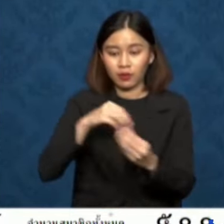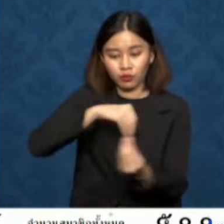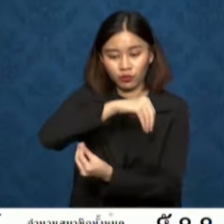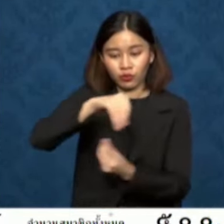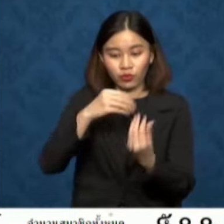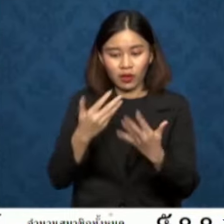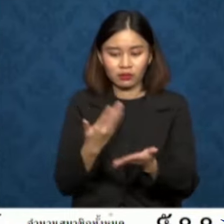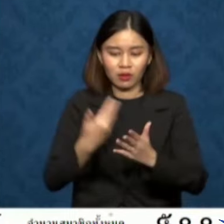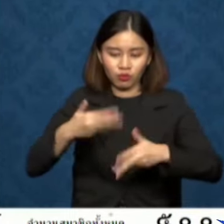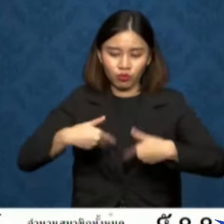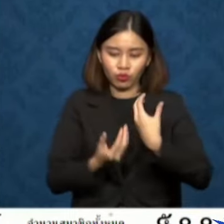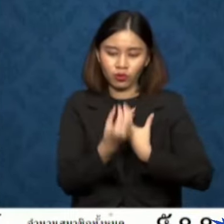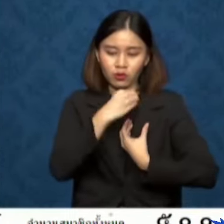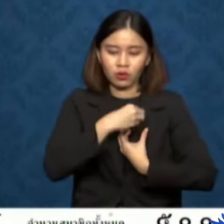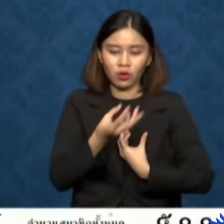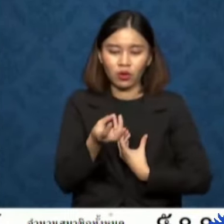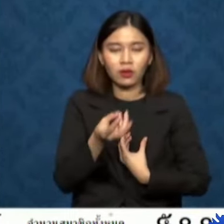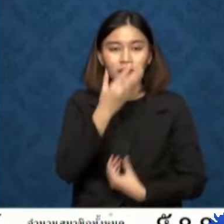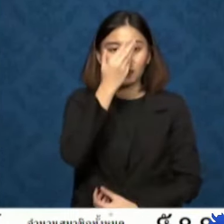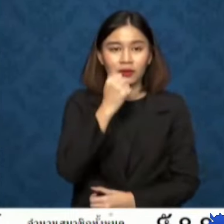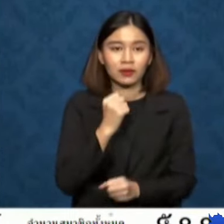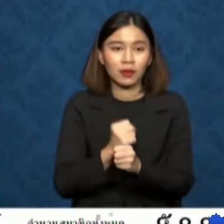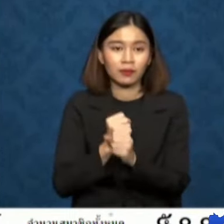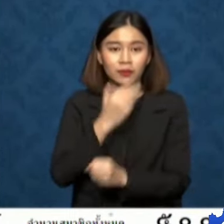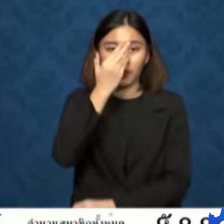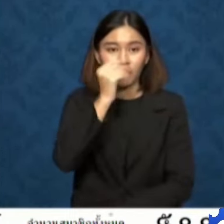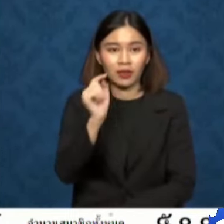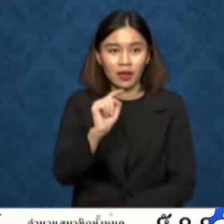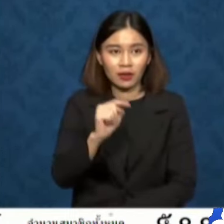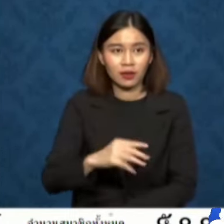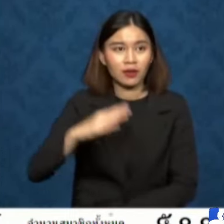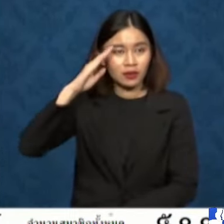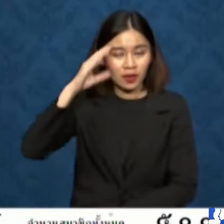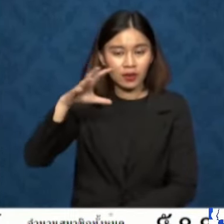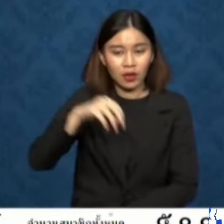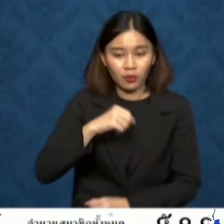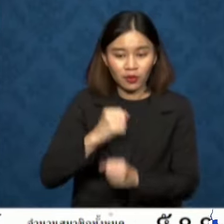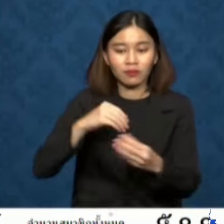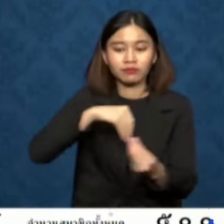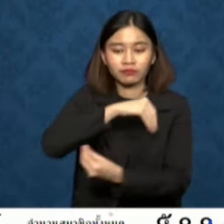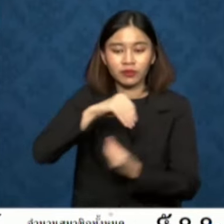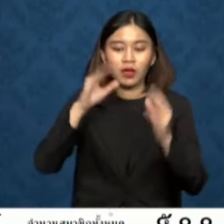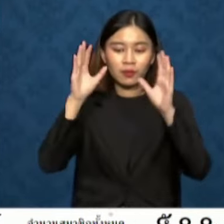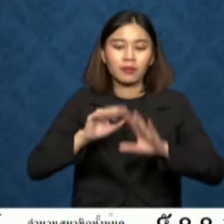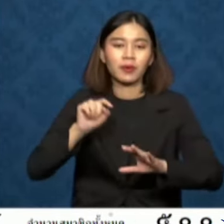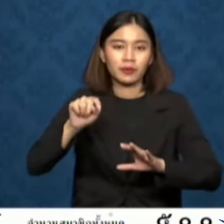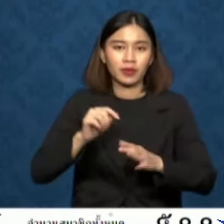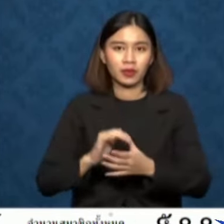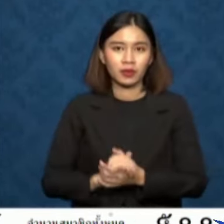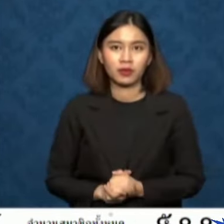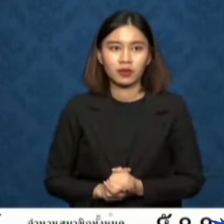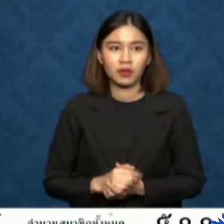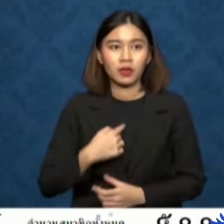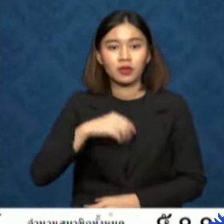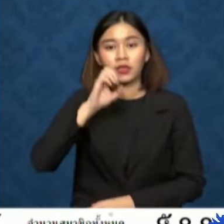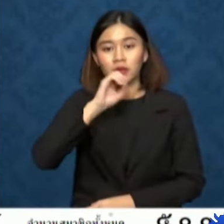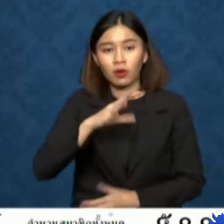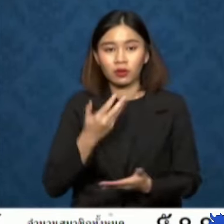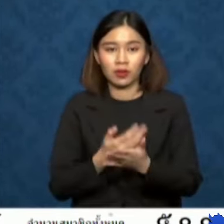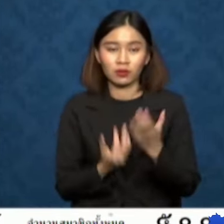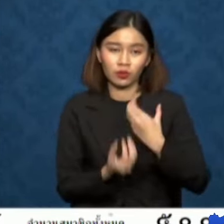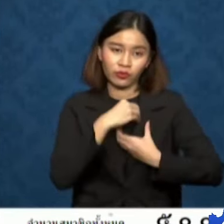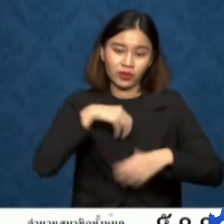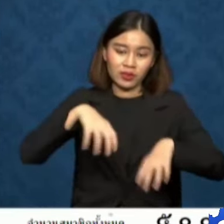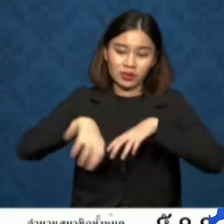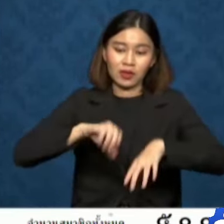กำไรน้อยขนาดนี้จะทำธุรกิจทำไมครับเอาทหารมาทำธุรกิจก็เป็นแบบนี้ฮะที่พ่ำบอกว่าเอากำไรส่วนนึงไป